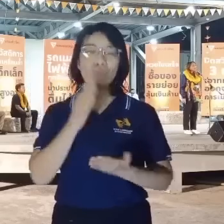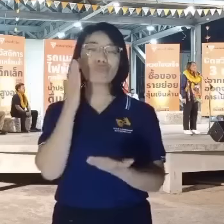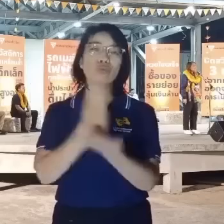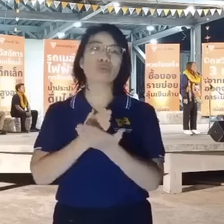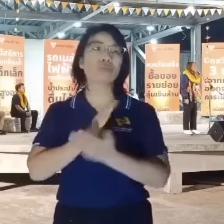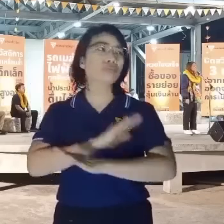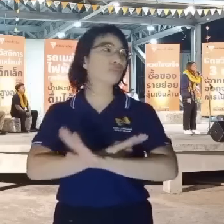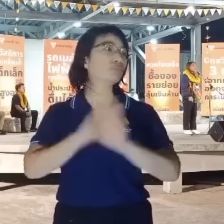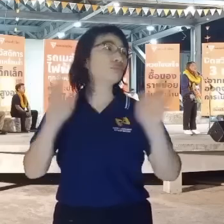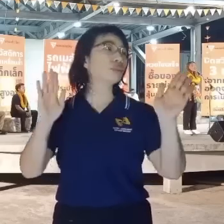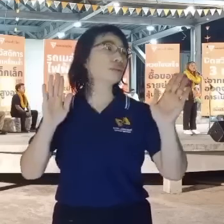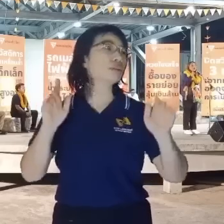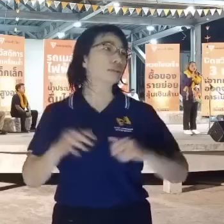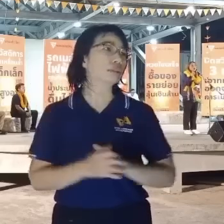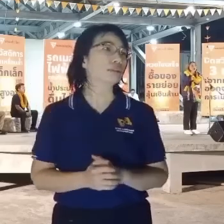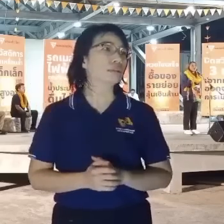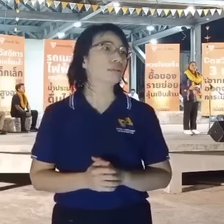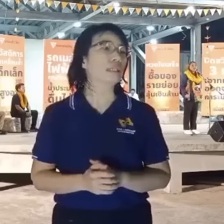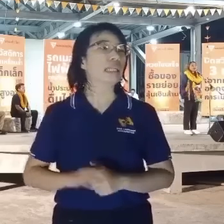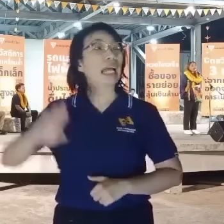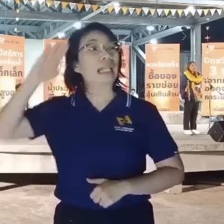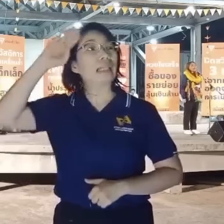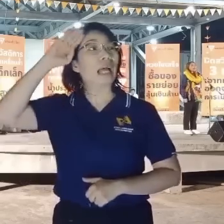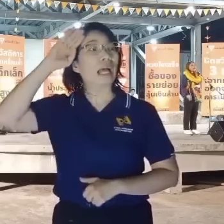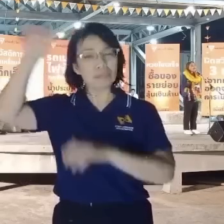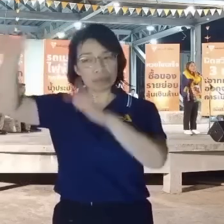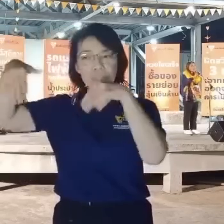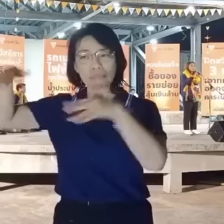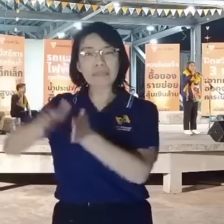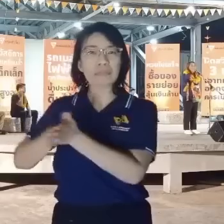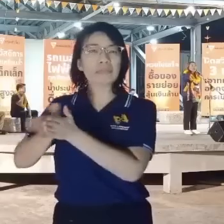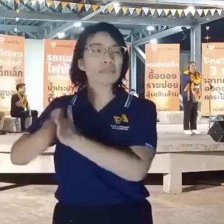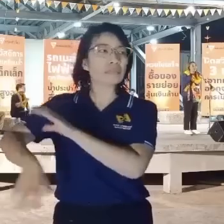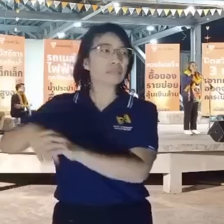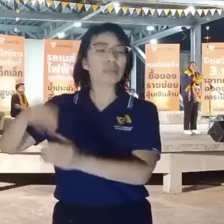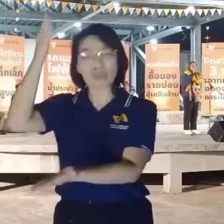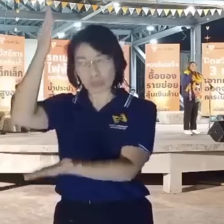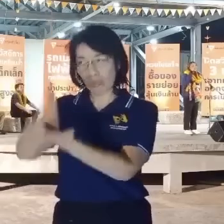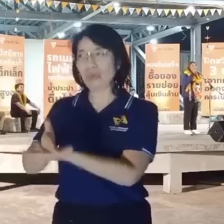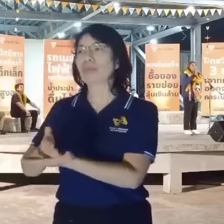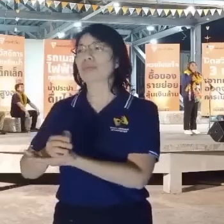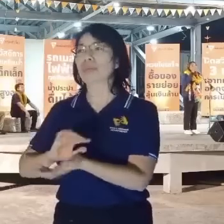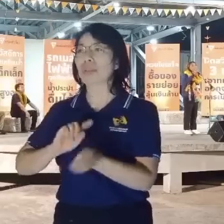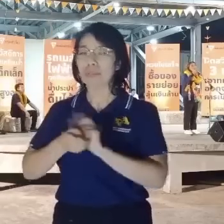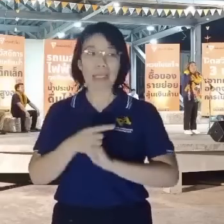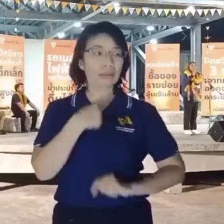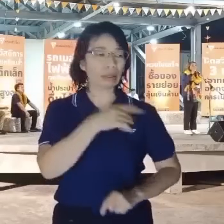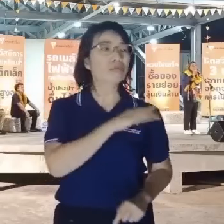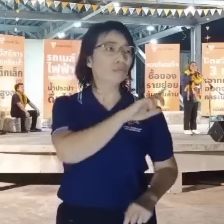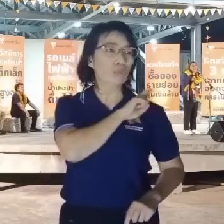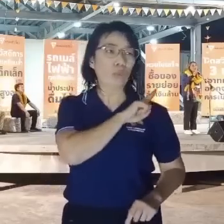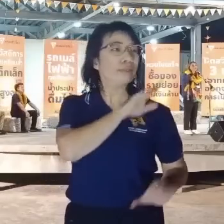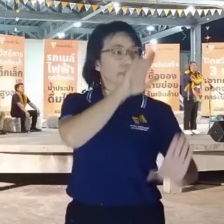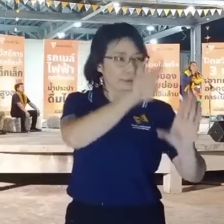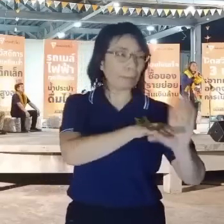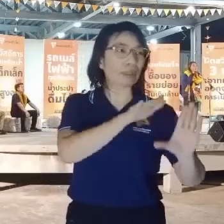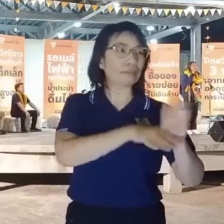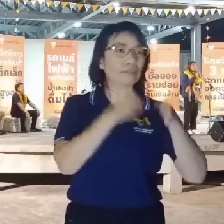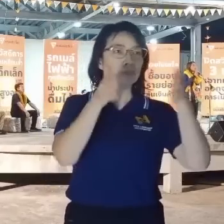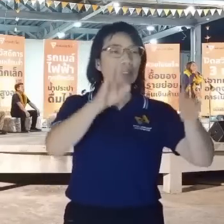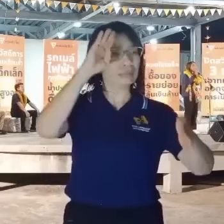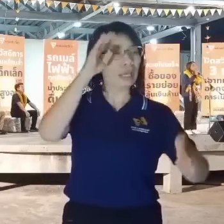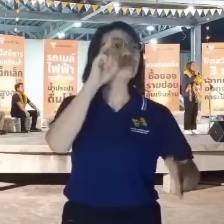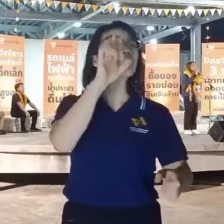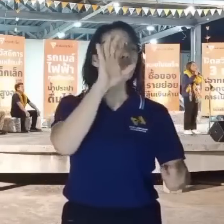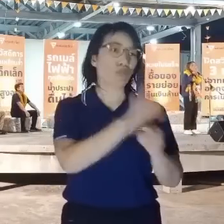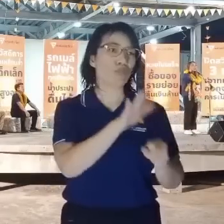ใหม่เราจำเป็นที่จะต้องยกเลิกการเกณฑ์ทหารให้หมดไปเป็นทหารมืออาชีพแบบสมัครใจเท่านั้นสวัสดิการ